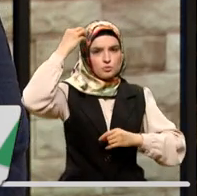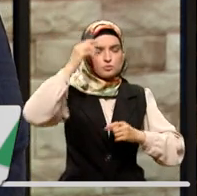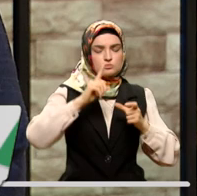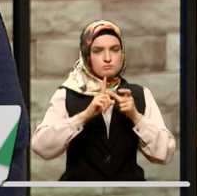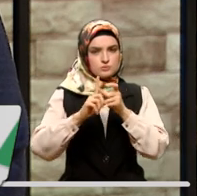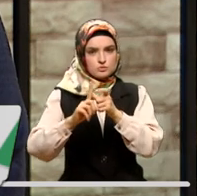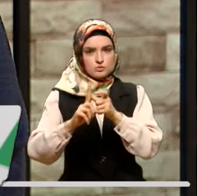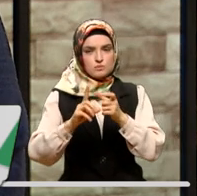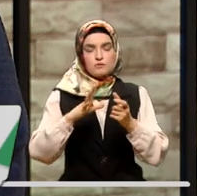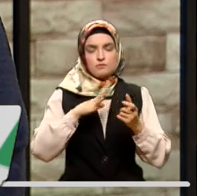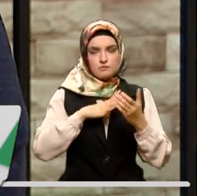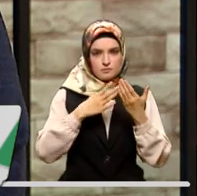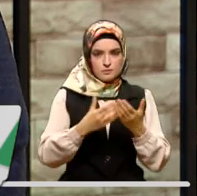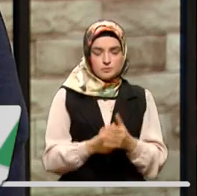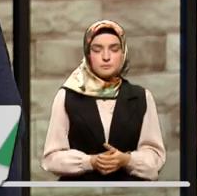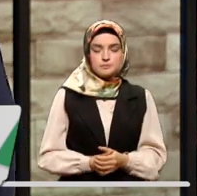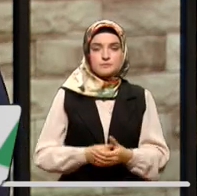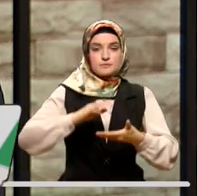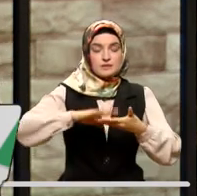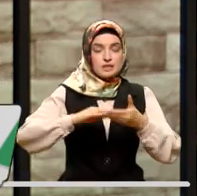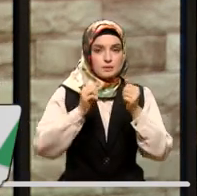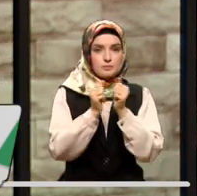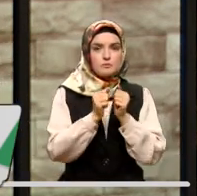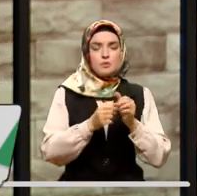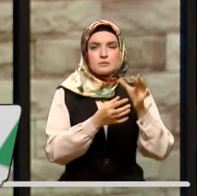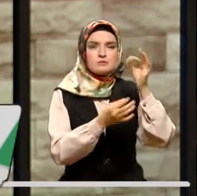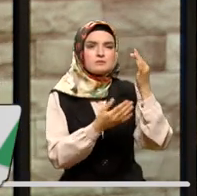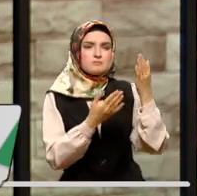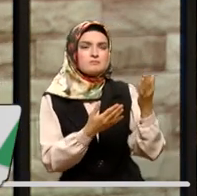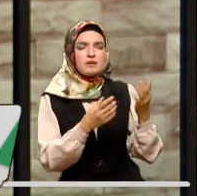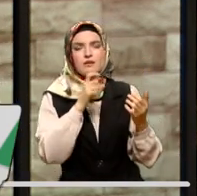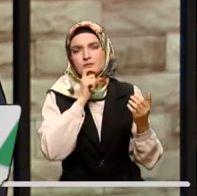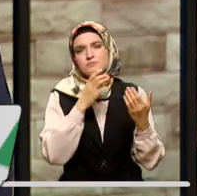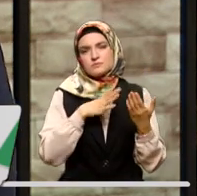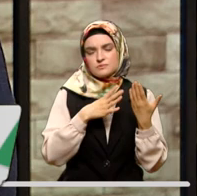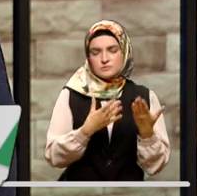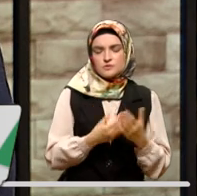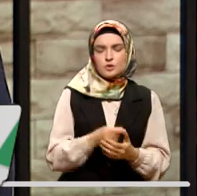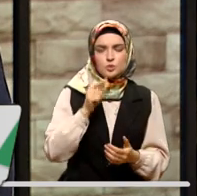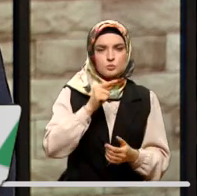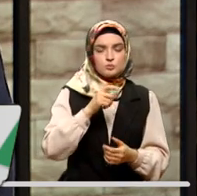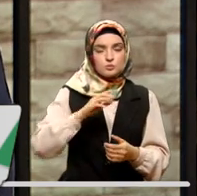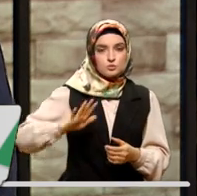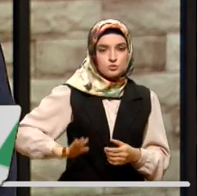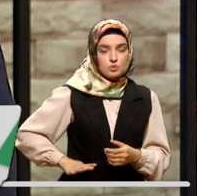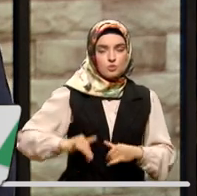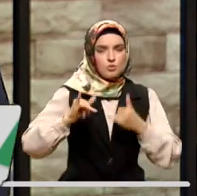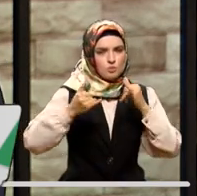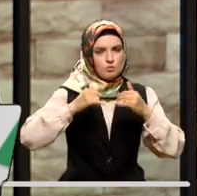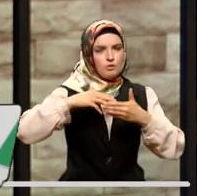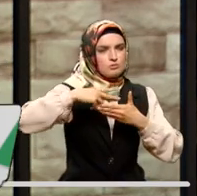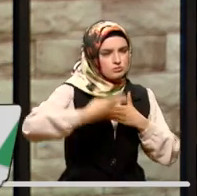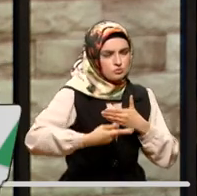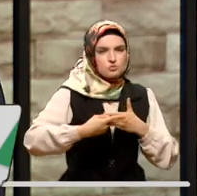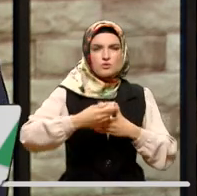emniyetinde, arkadaşlarıyla beraber. Ama bu insanız, çocuğuz. Yanlışlarımız mutlaka vardır. Bu çocuk oynarken düşebilir, bu işte